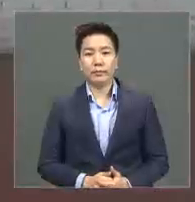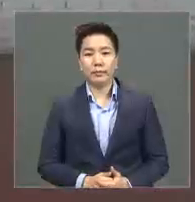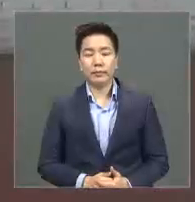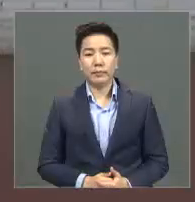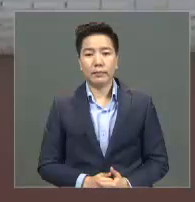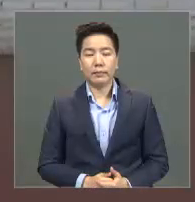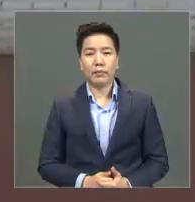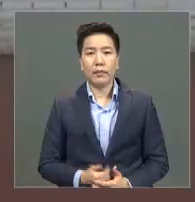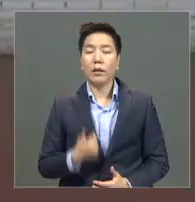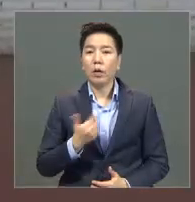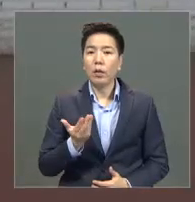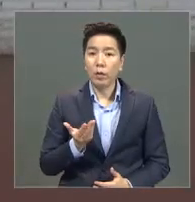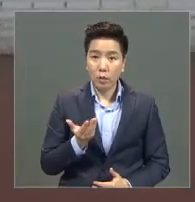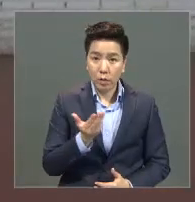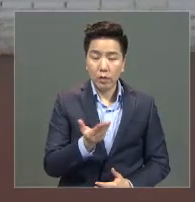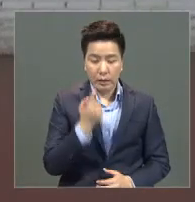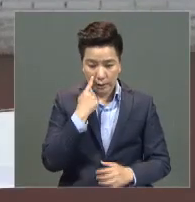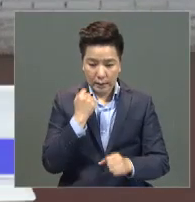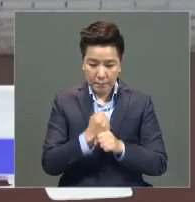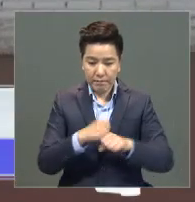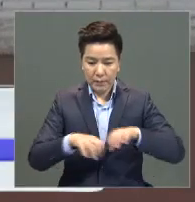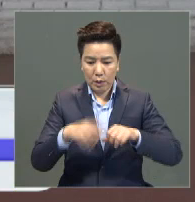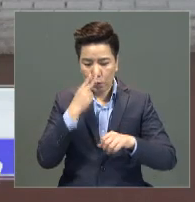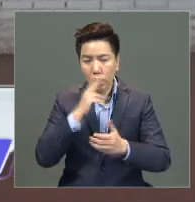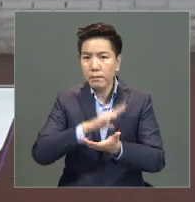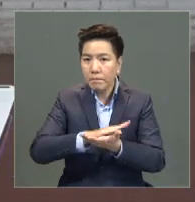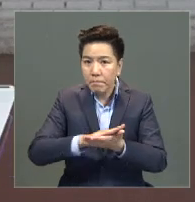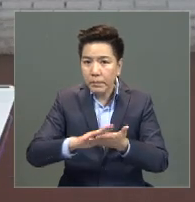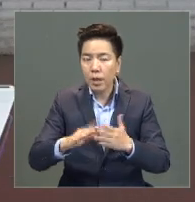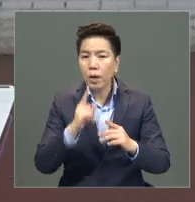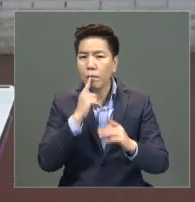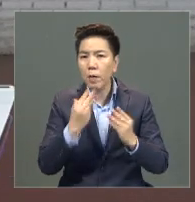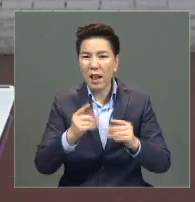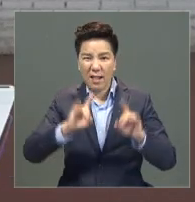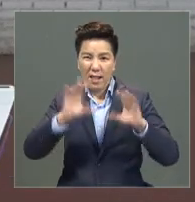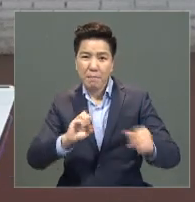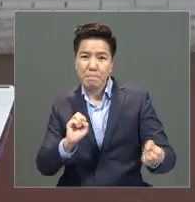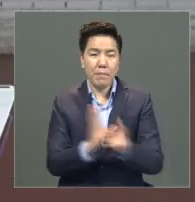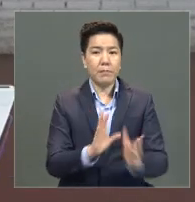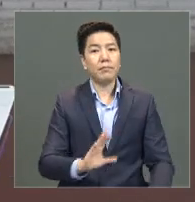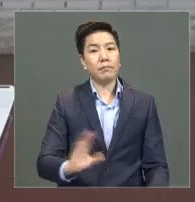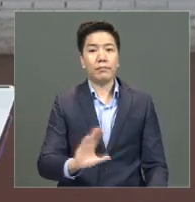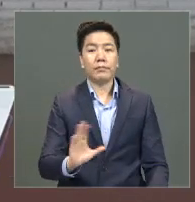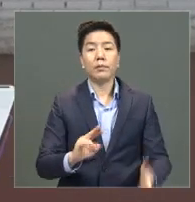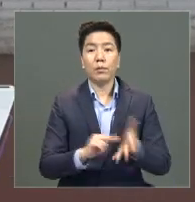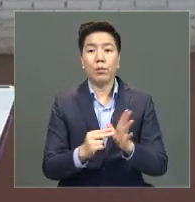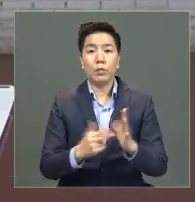ได้ร้องขอไปว่าให้ดำเนินการด้วยความละมุนละม่อมและห้ามใช้ความรุนแรงกับผู้ชุมนุม